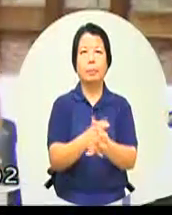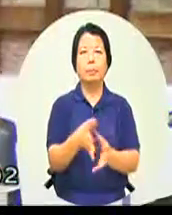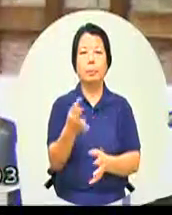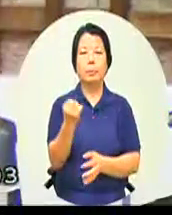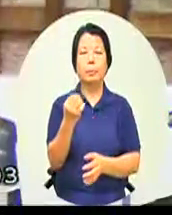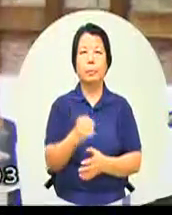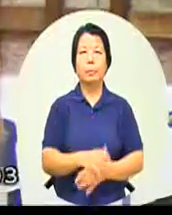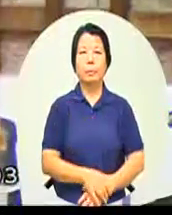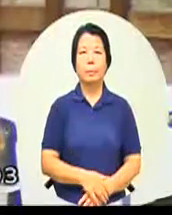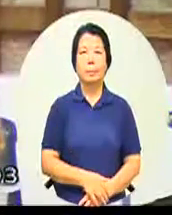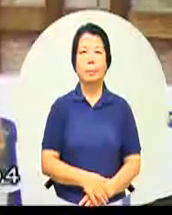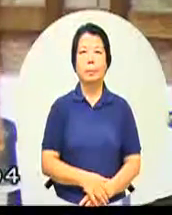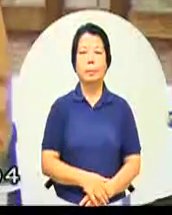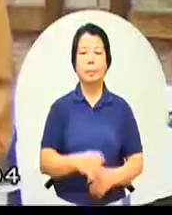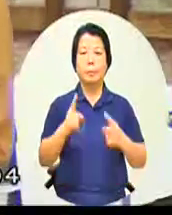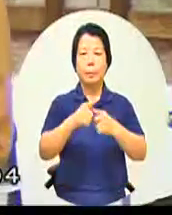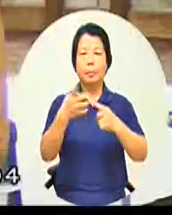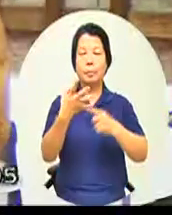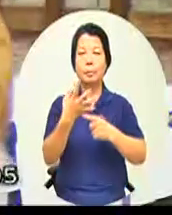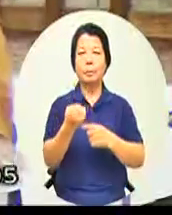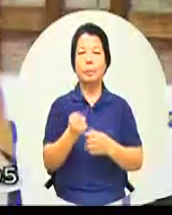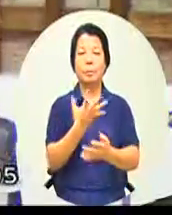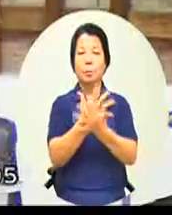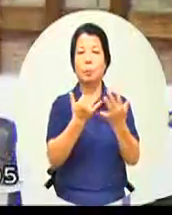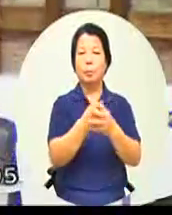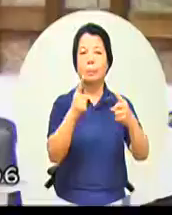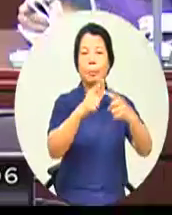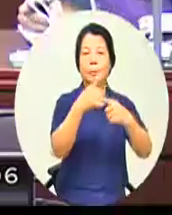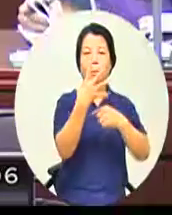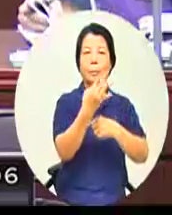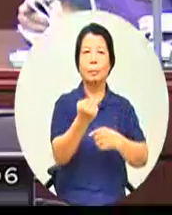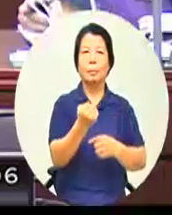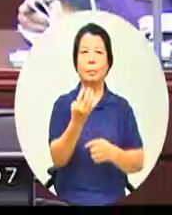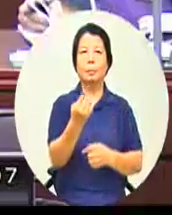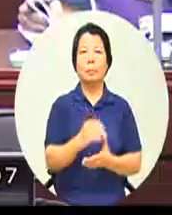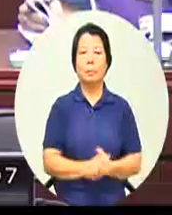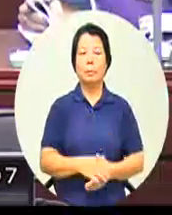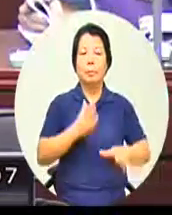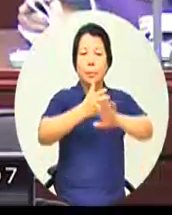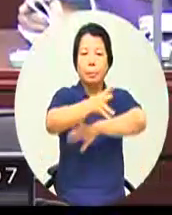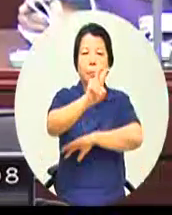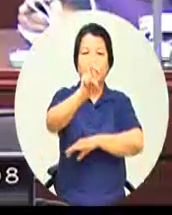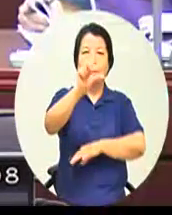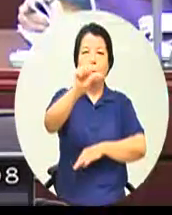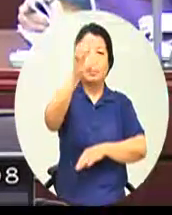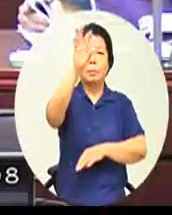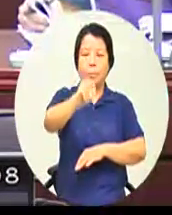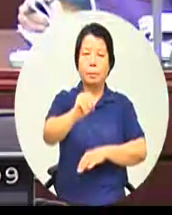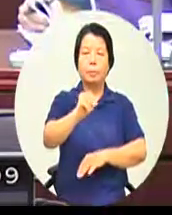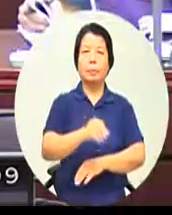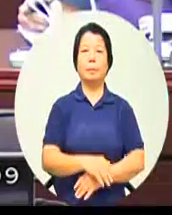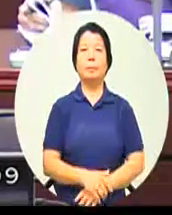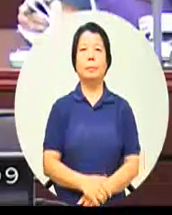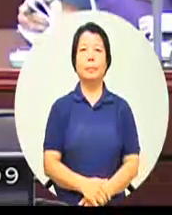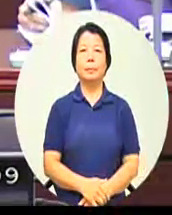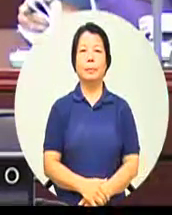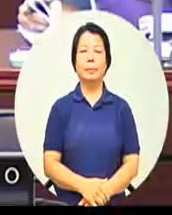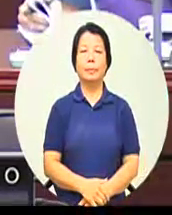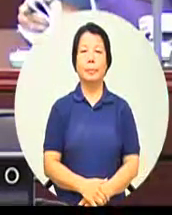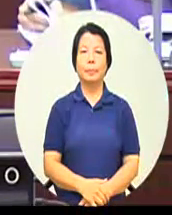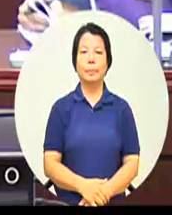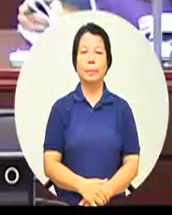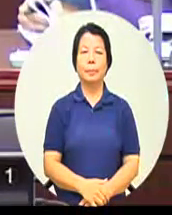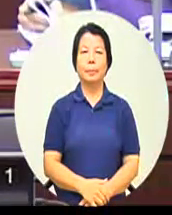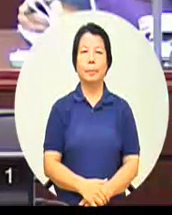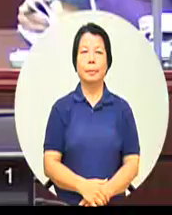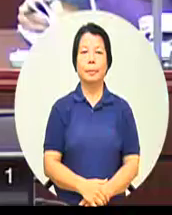上费这一，偌济人来，小学个讲一个。15%， 超过25万哦，超过25万， 几